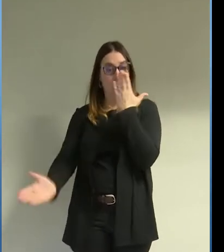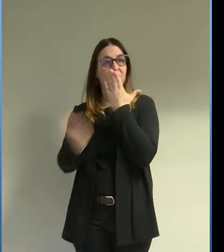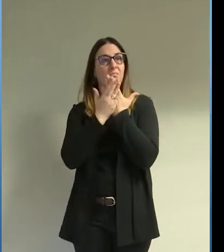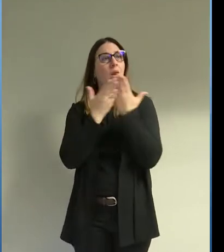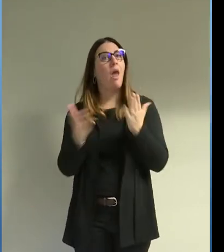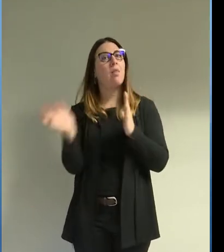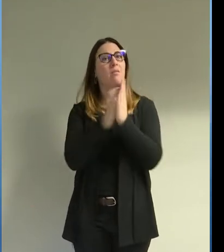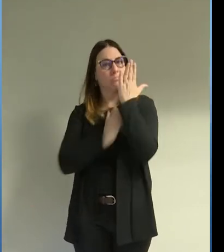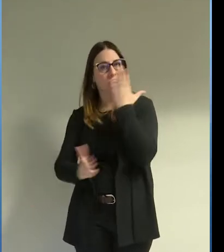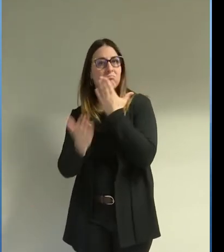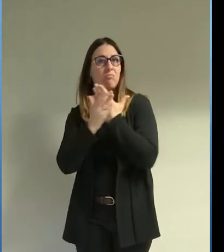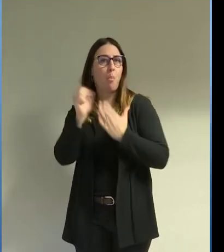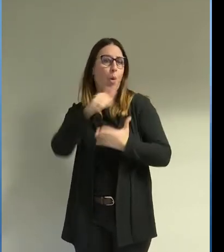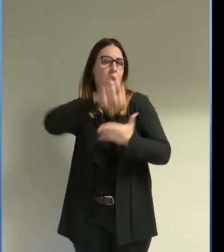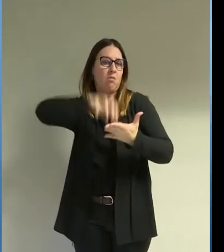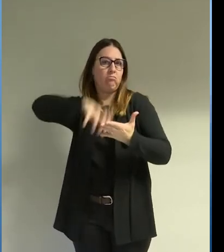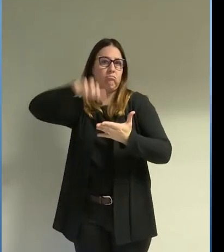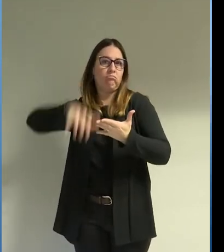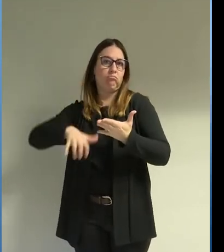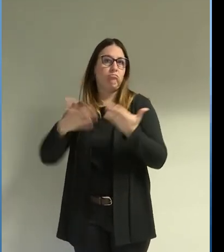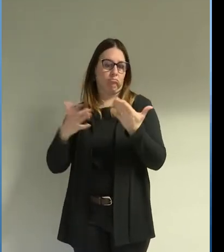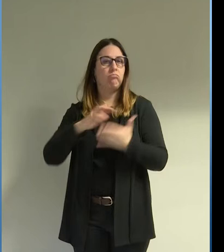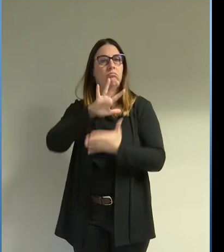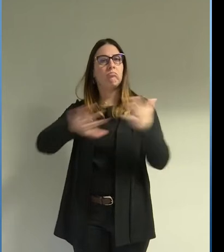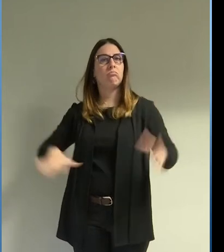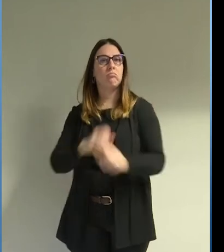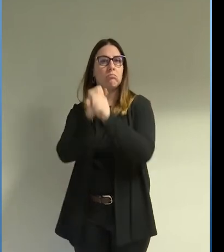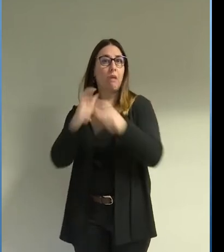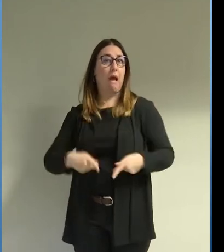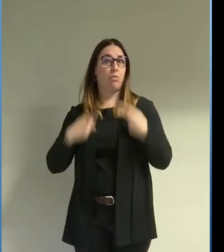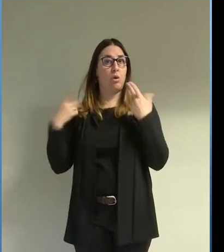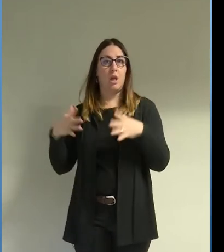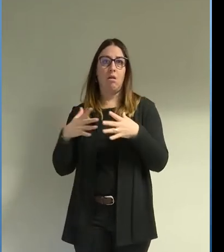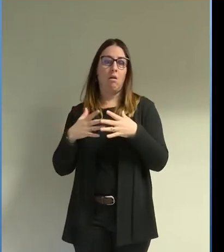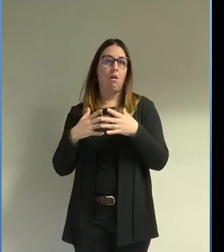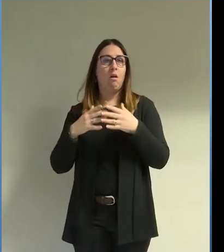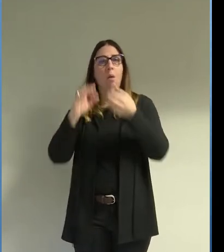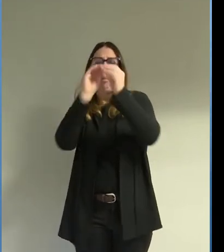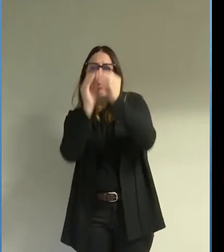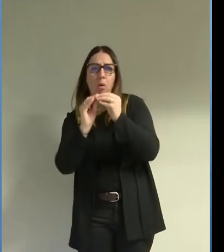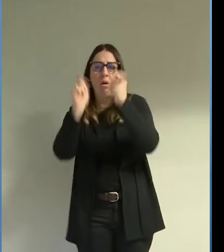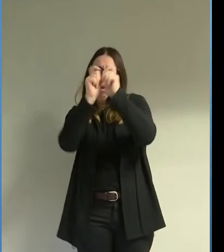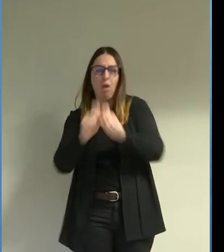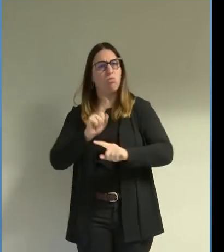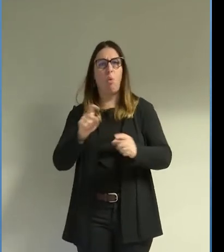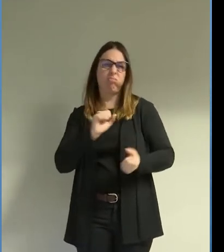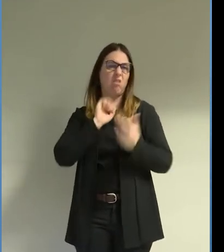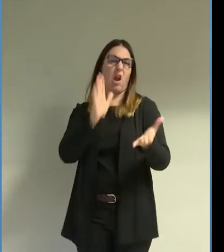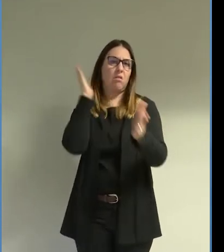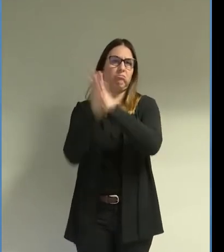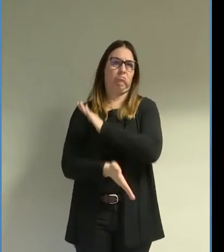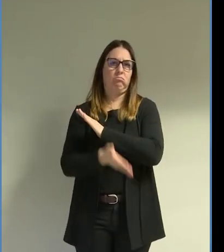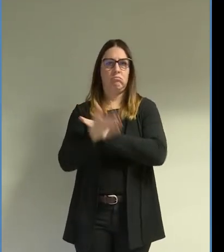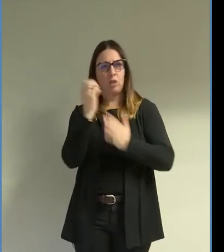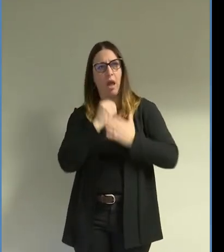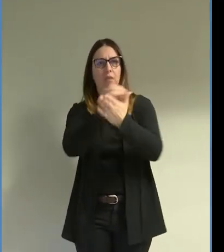un premier rendu s'éteint c'est un compte rendu des des ateliers assez brut c'est une première brique que nous vous livrons déjà avec cette